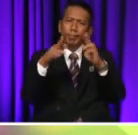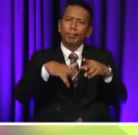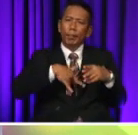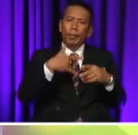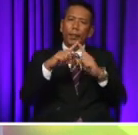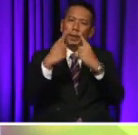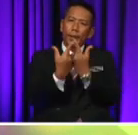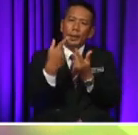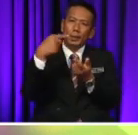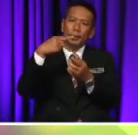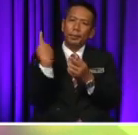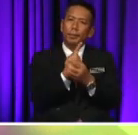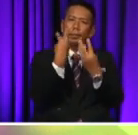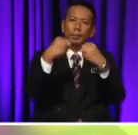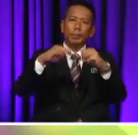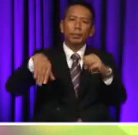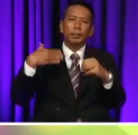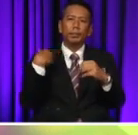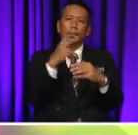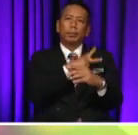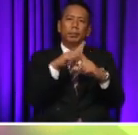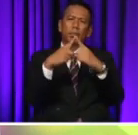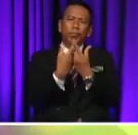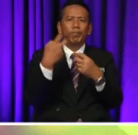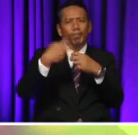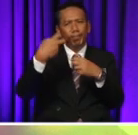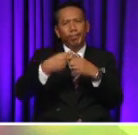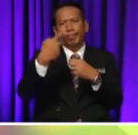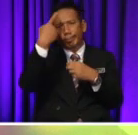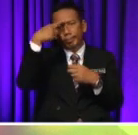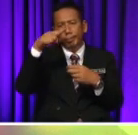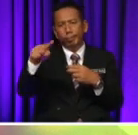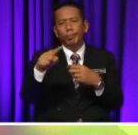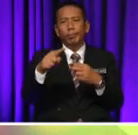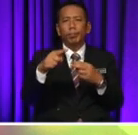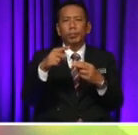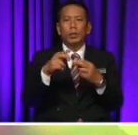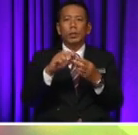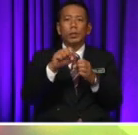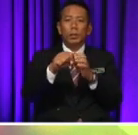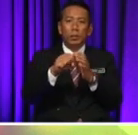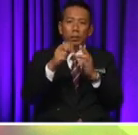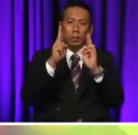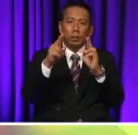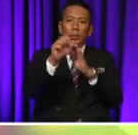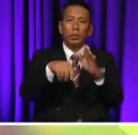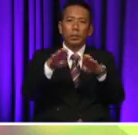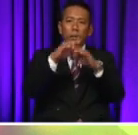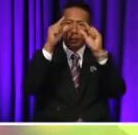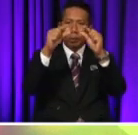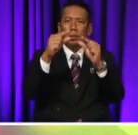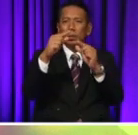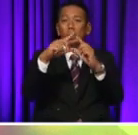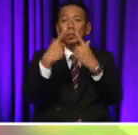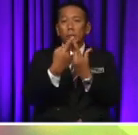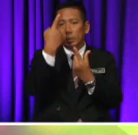masih belum ada ketua kelas jadi agak susah lah untuk guru Ustadzah sebagai guru kelas untuk memaklumkan apa aku